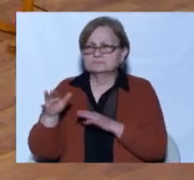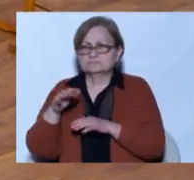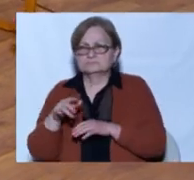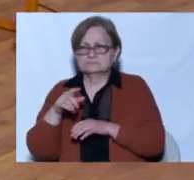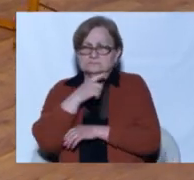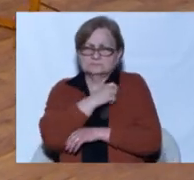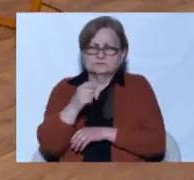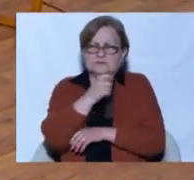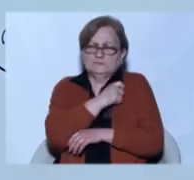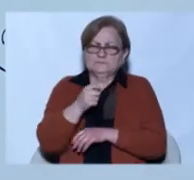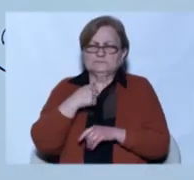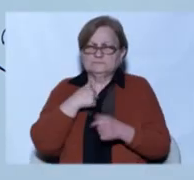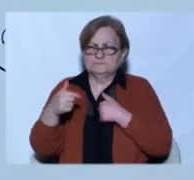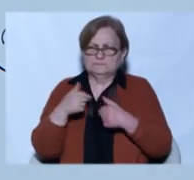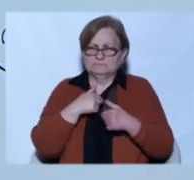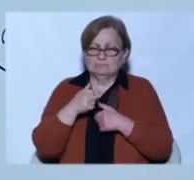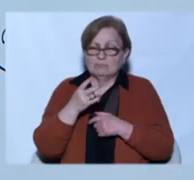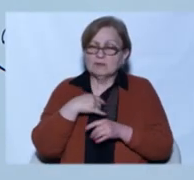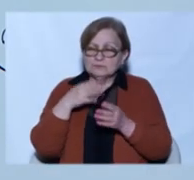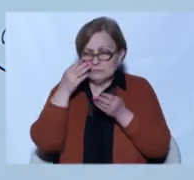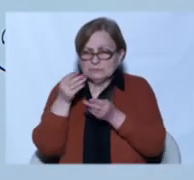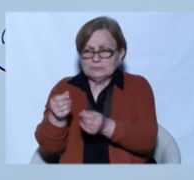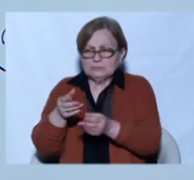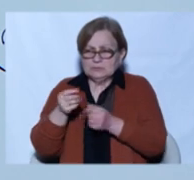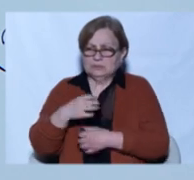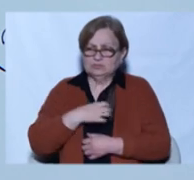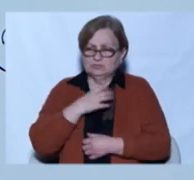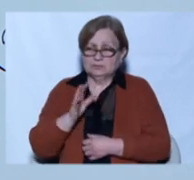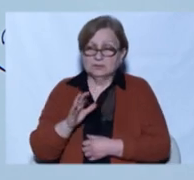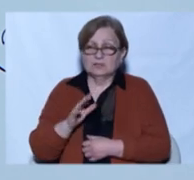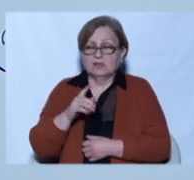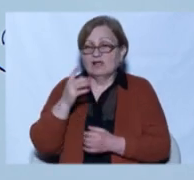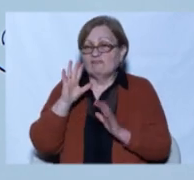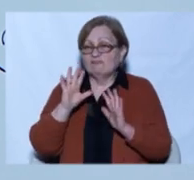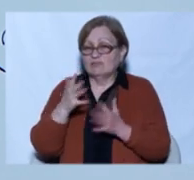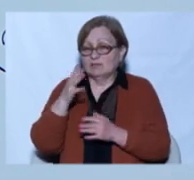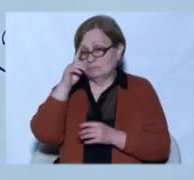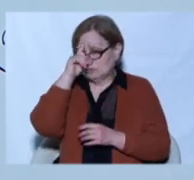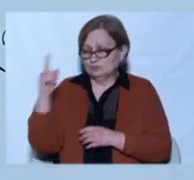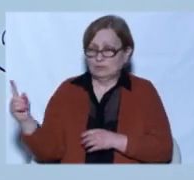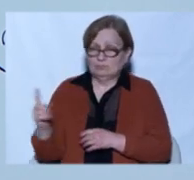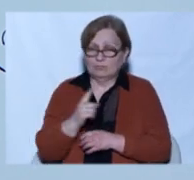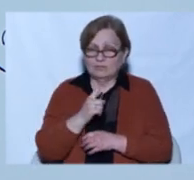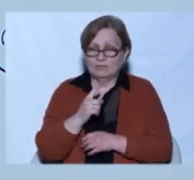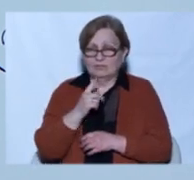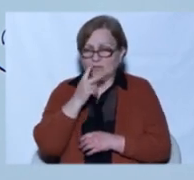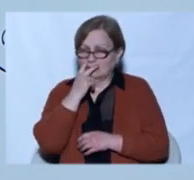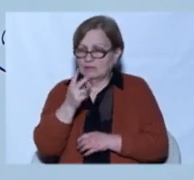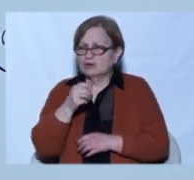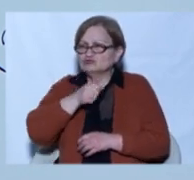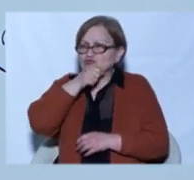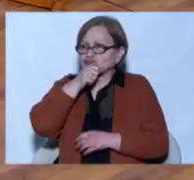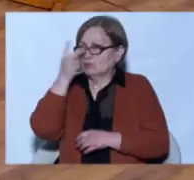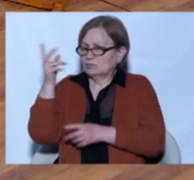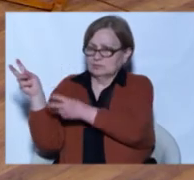ბუმბულს ვიგლეჯდი. თან ბარდყს ვანუგეშებდი. ჩემს ტირილზე პატარა ბიჭმა მოირბინა. მერე დიდი ადამიანები